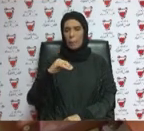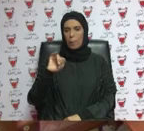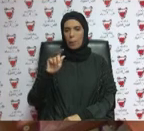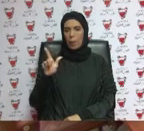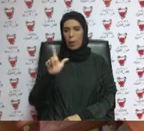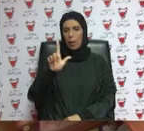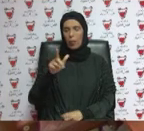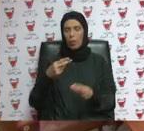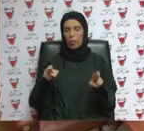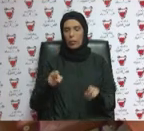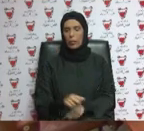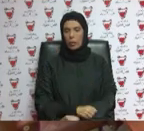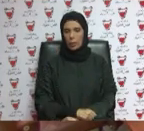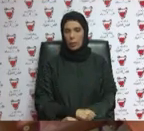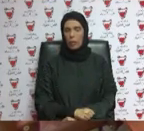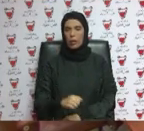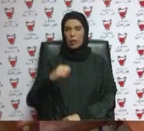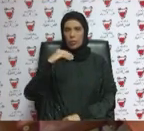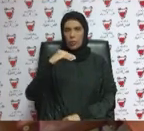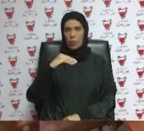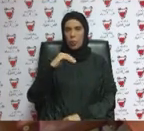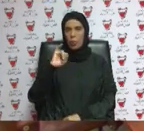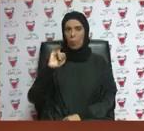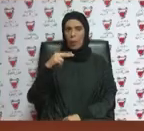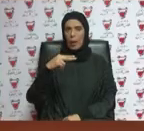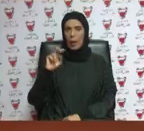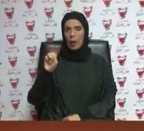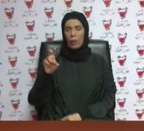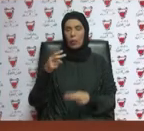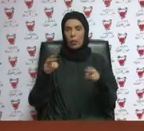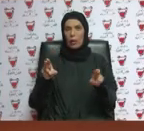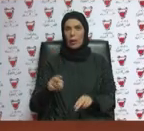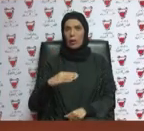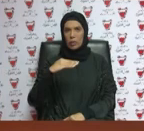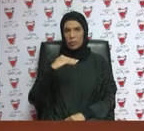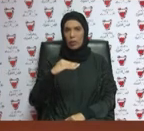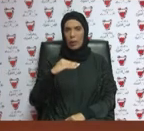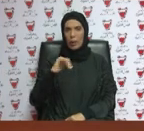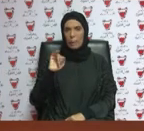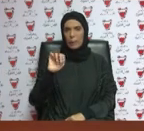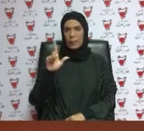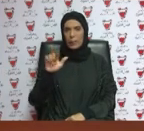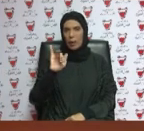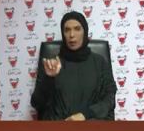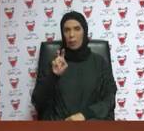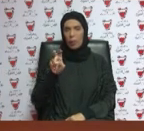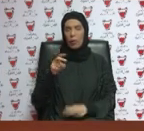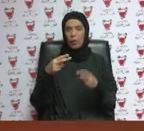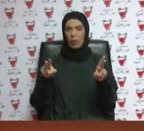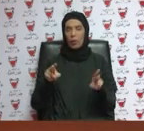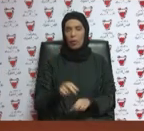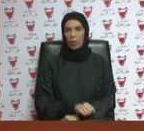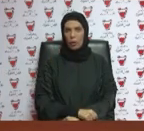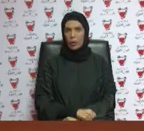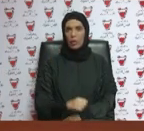الرحمن فخرو، جمعة محمد جمعة الكعبي، جميلة علي سلمان أحمد،